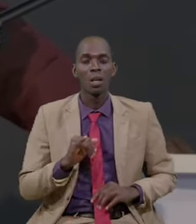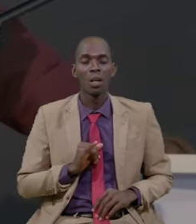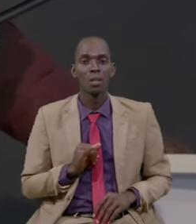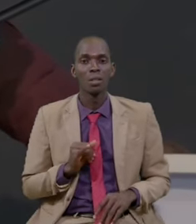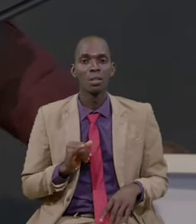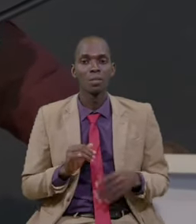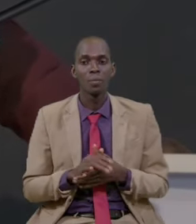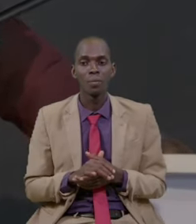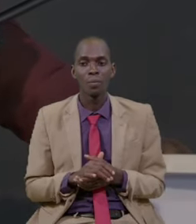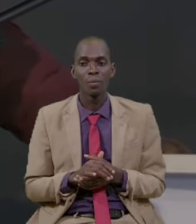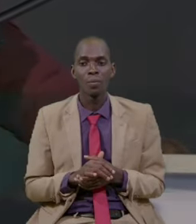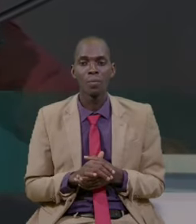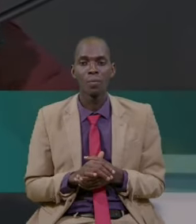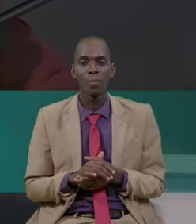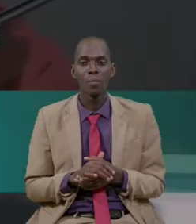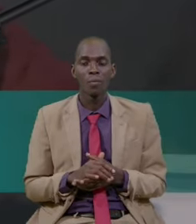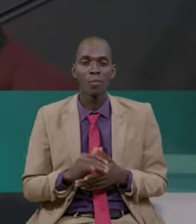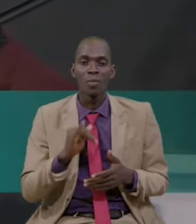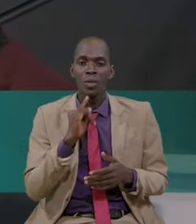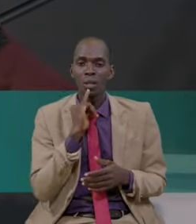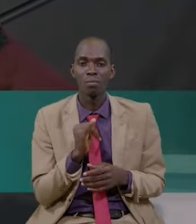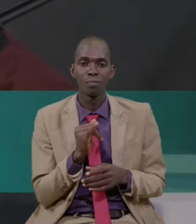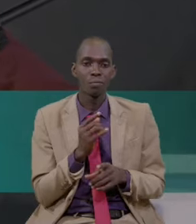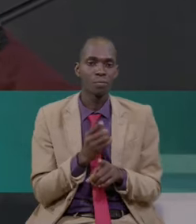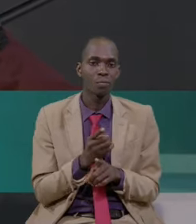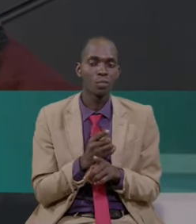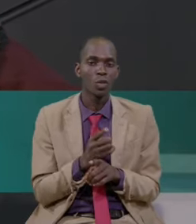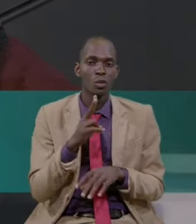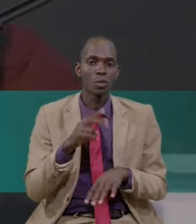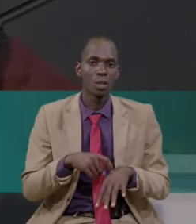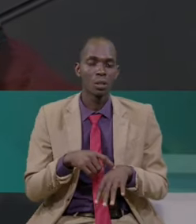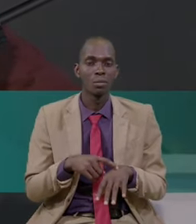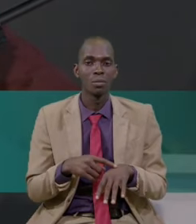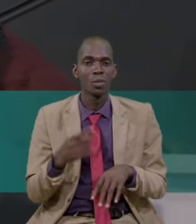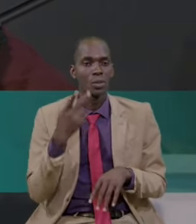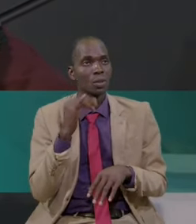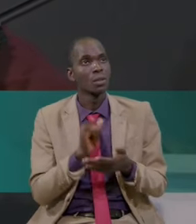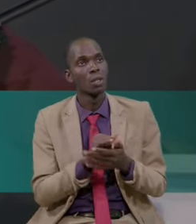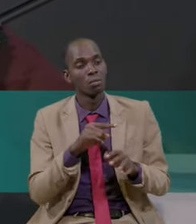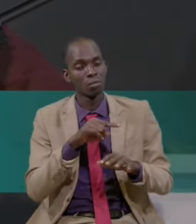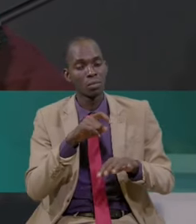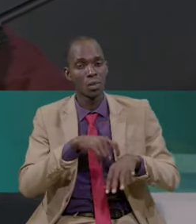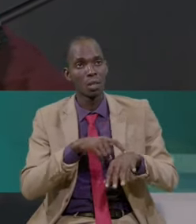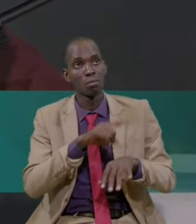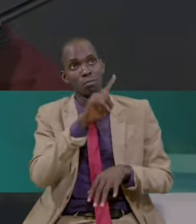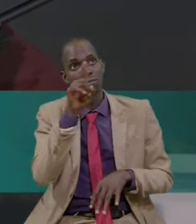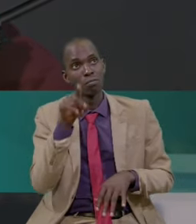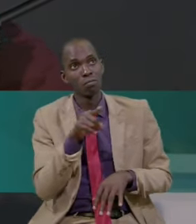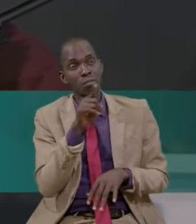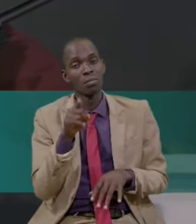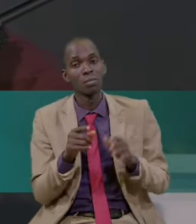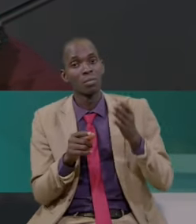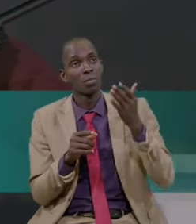comme un horloge gâté qui donne la bonne heure deux fois par jour. L'horloge est gâtée, la